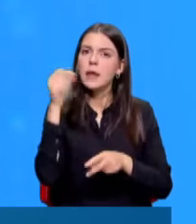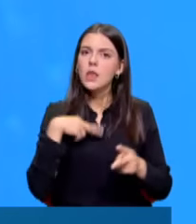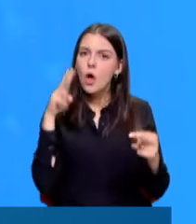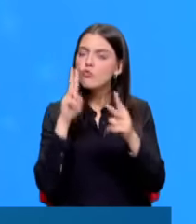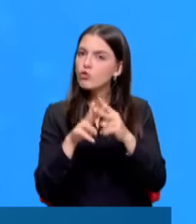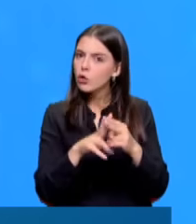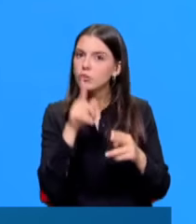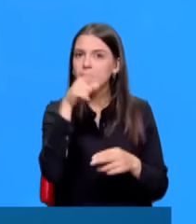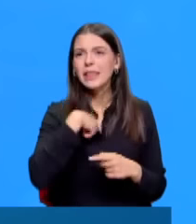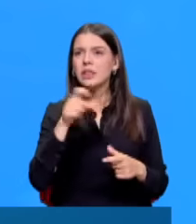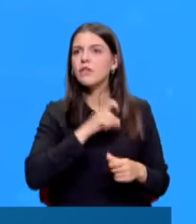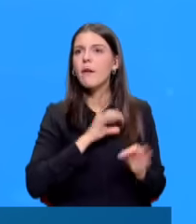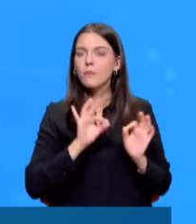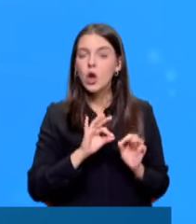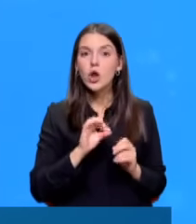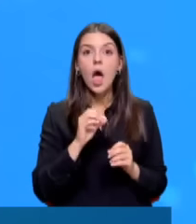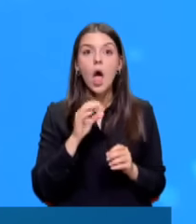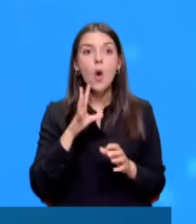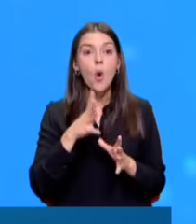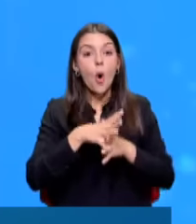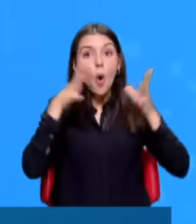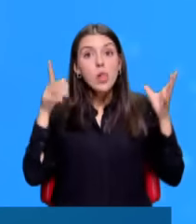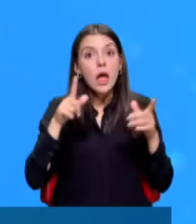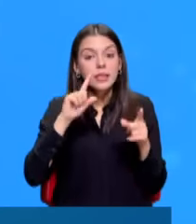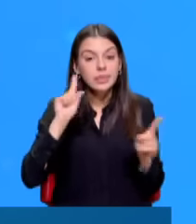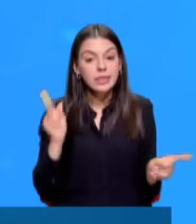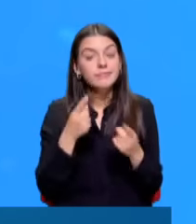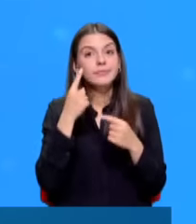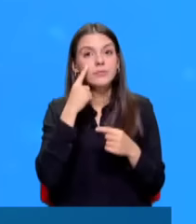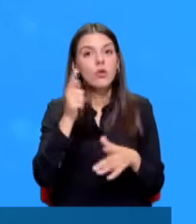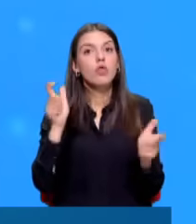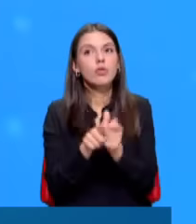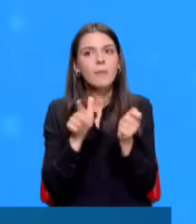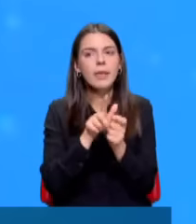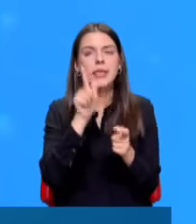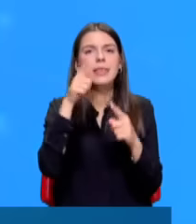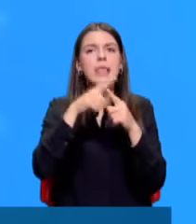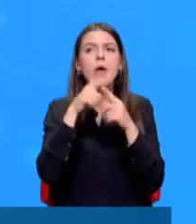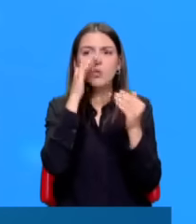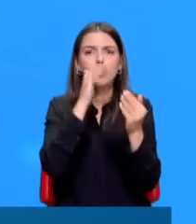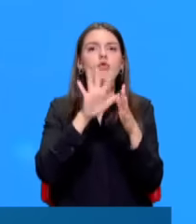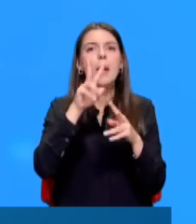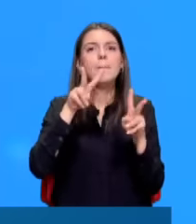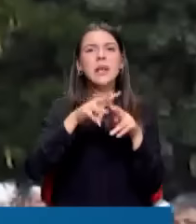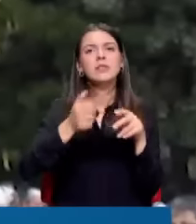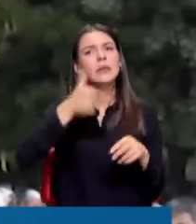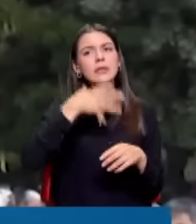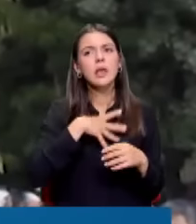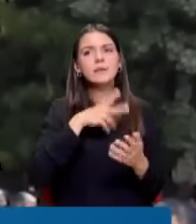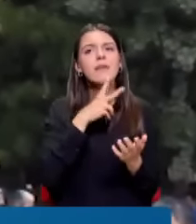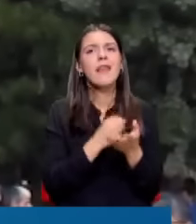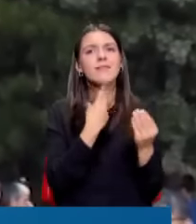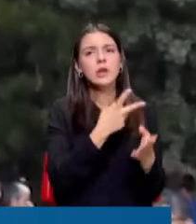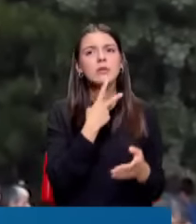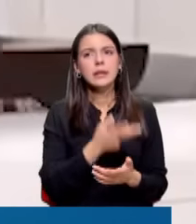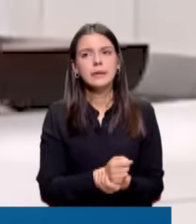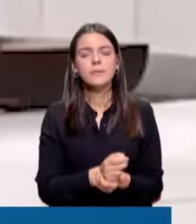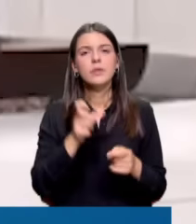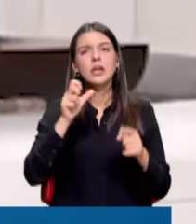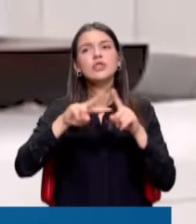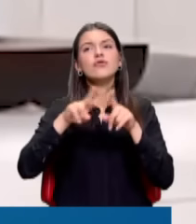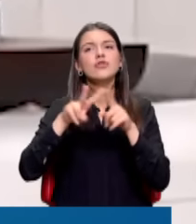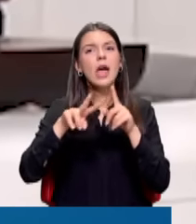verdikleri yanıt şöyleydi. Olağanüstü toplantılarda teamüller uygulanmıyor. Kimin yöneteceğine meclis başkanı kendisi karar veriyor dedi. Can Atalay oturumunu yönetme